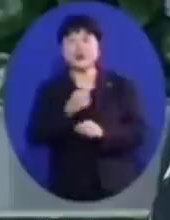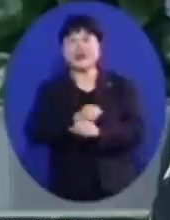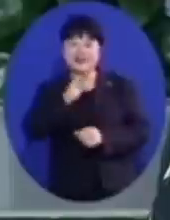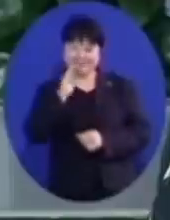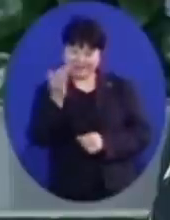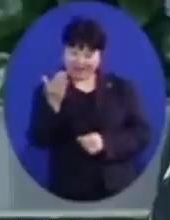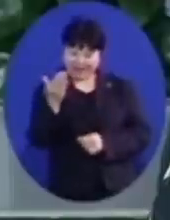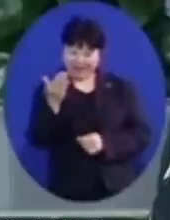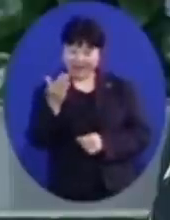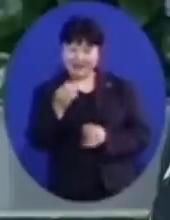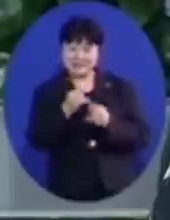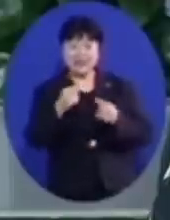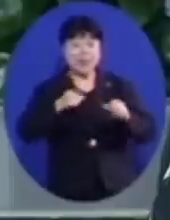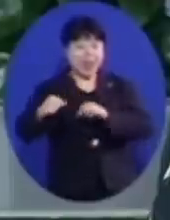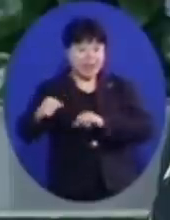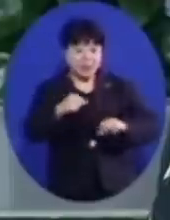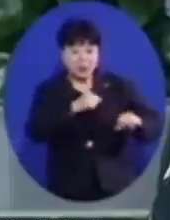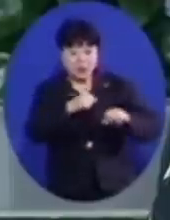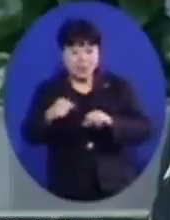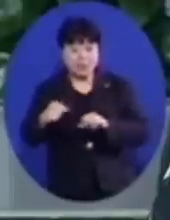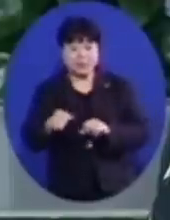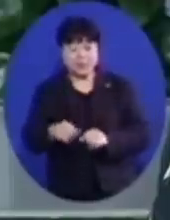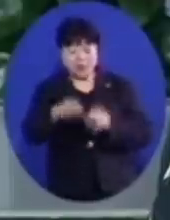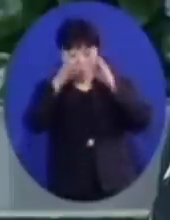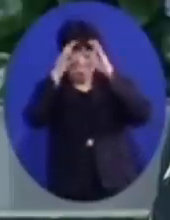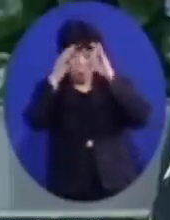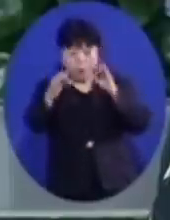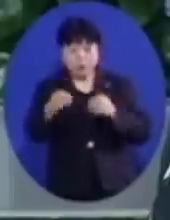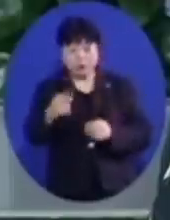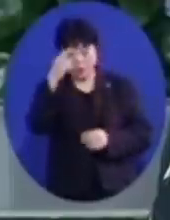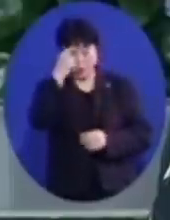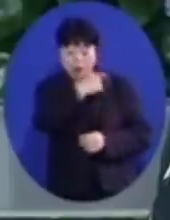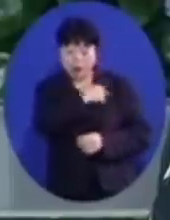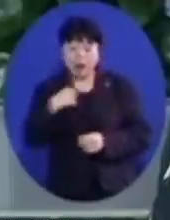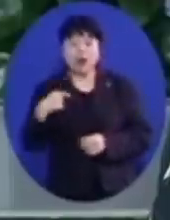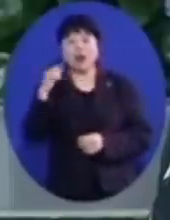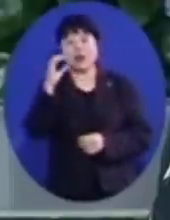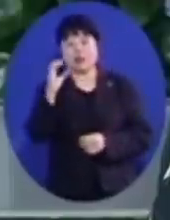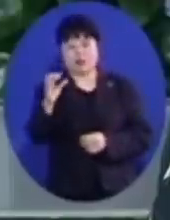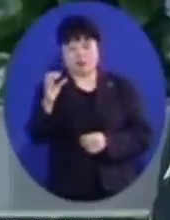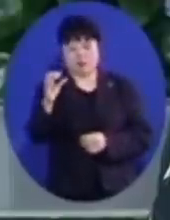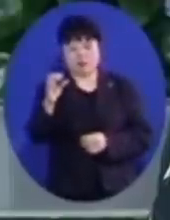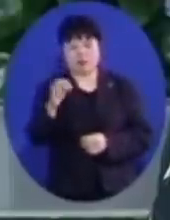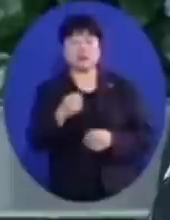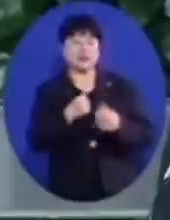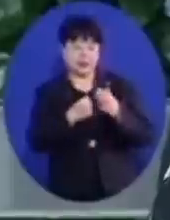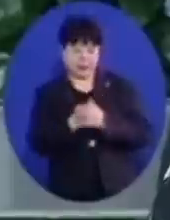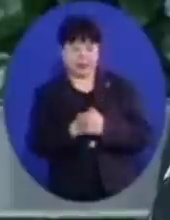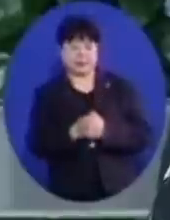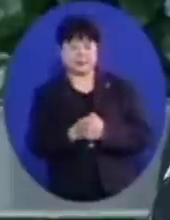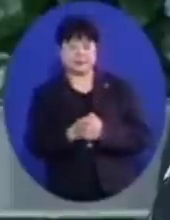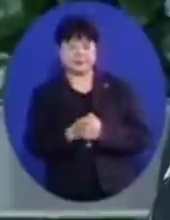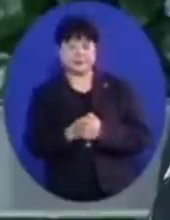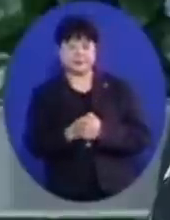받는다 인간의 행위를 보탠다 그래서